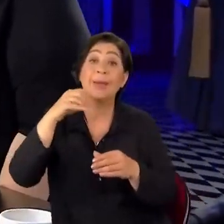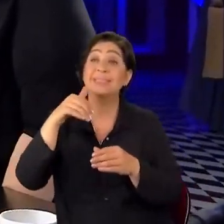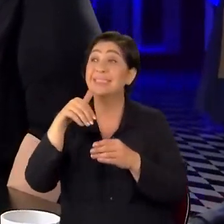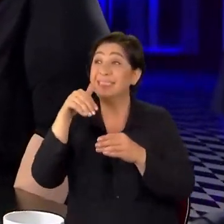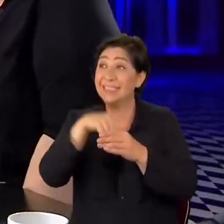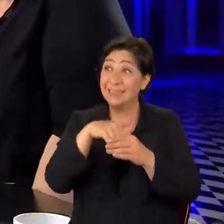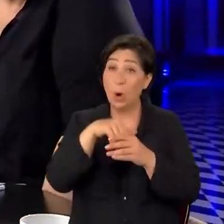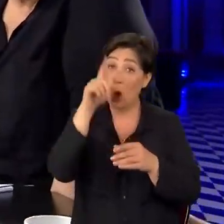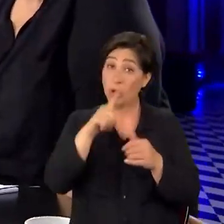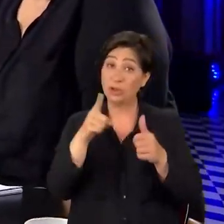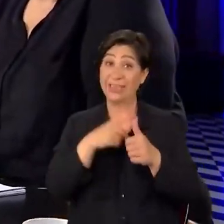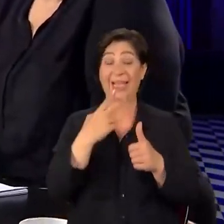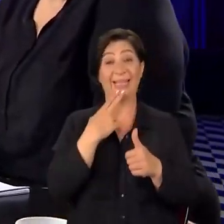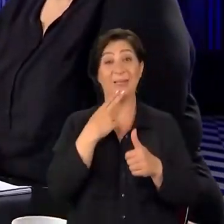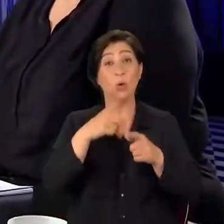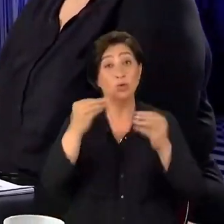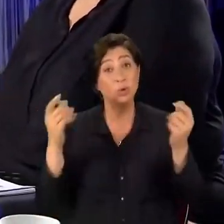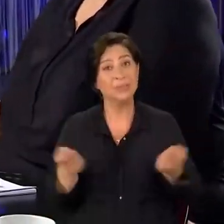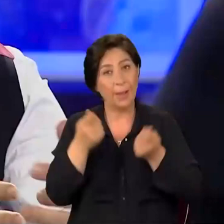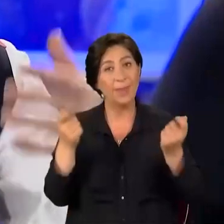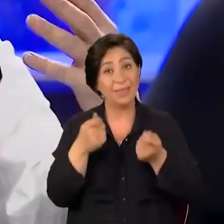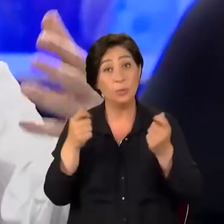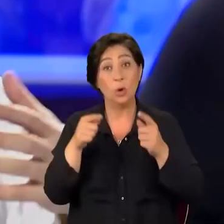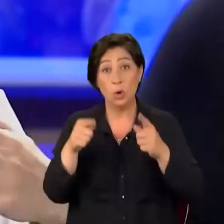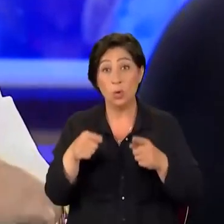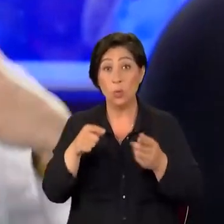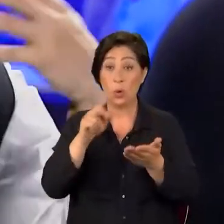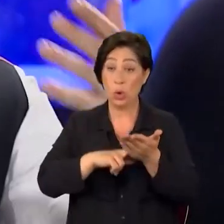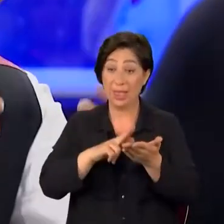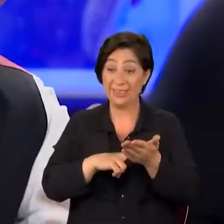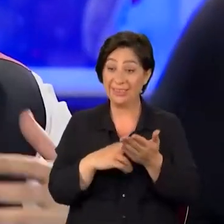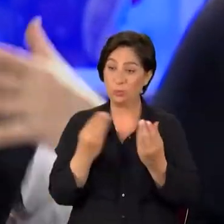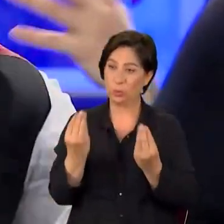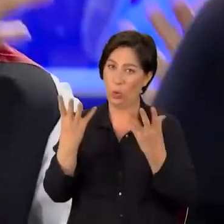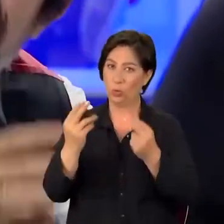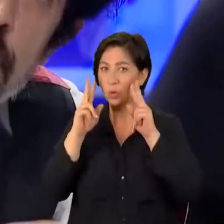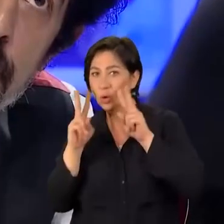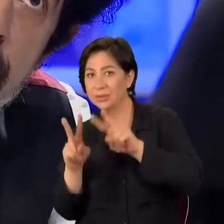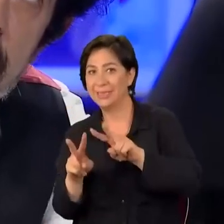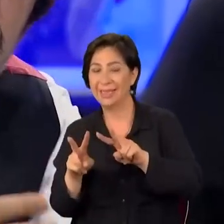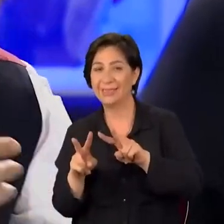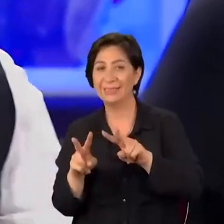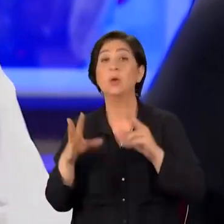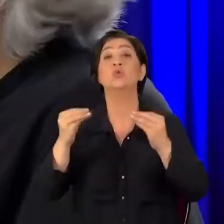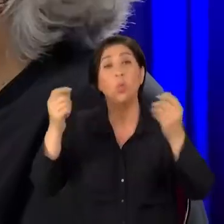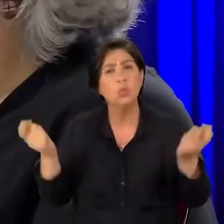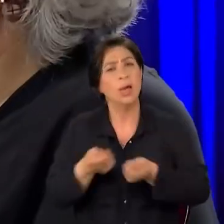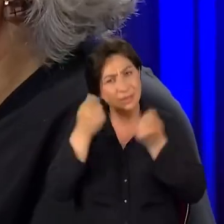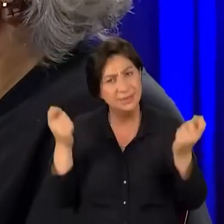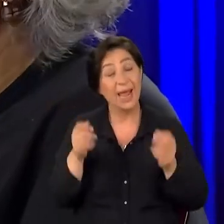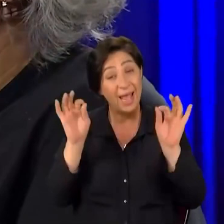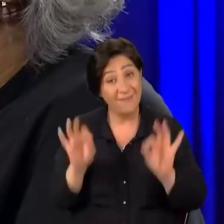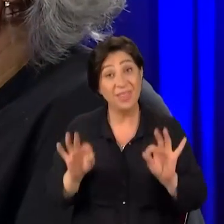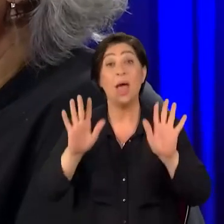seçmeni aslında kadın. Önce bu konuda çaba sarf ettiler, aynen, sonra da bu üyeliğin cazip olduğunu gösterdiler. Hem çaba